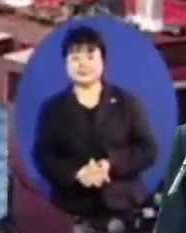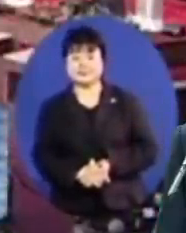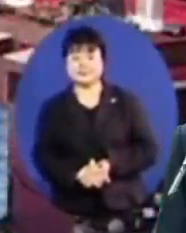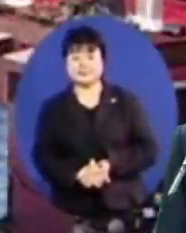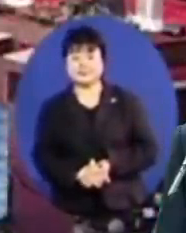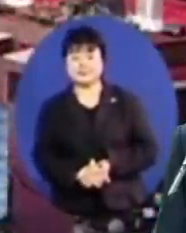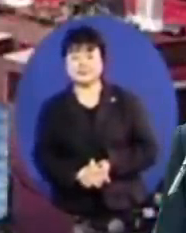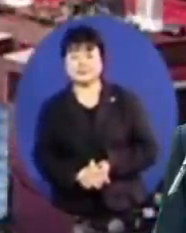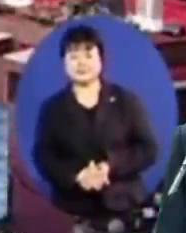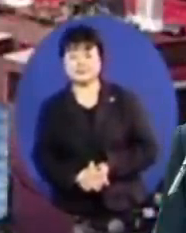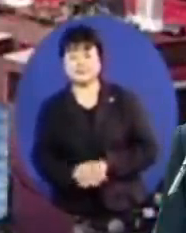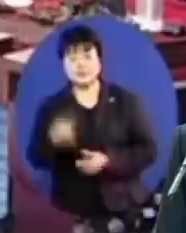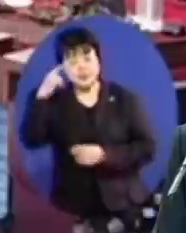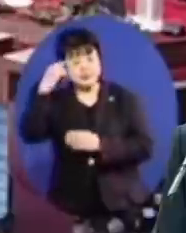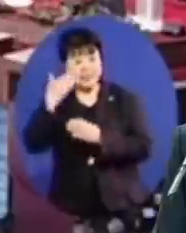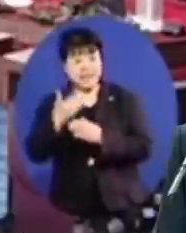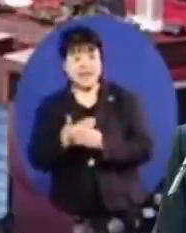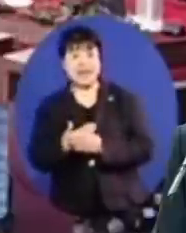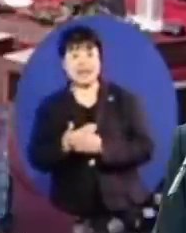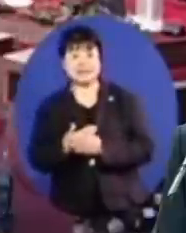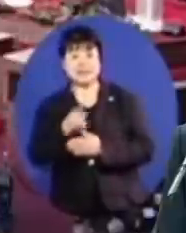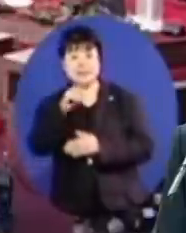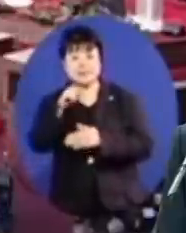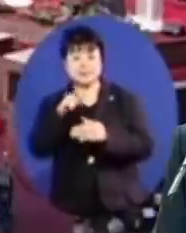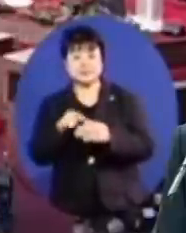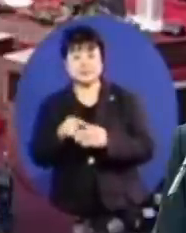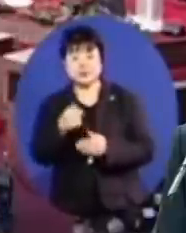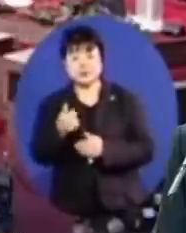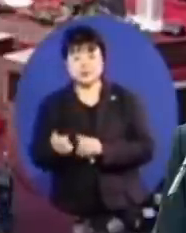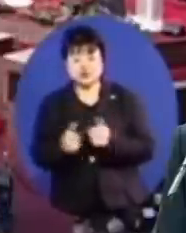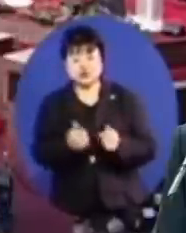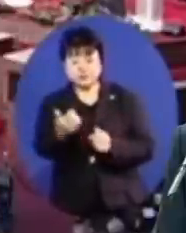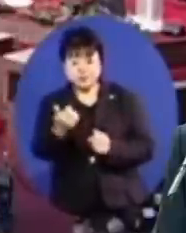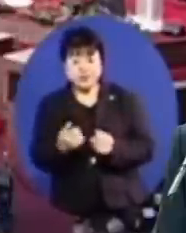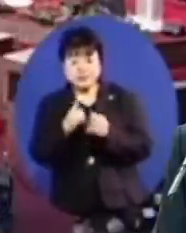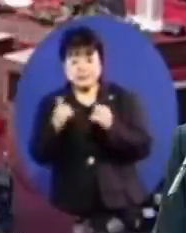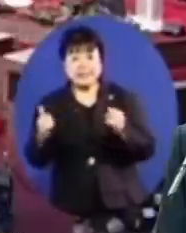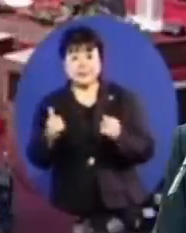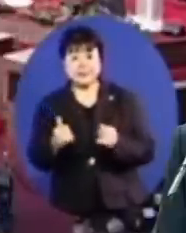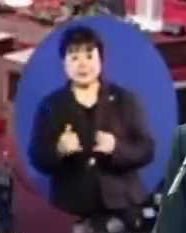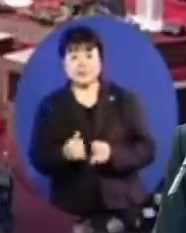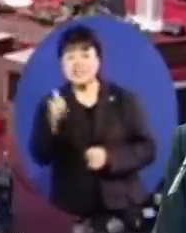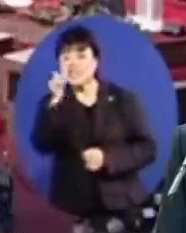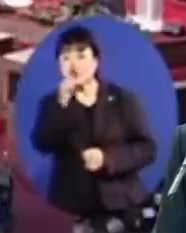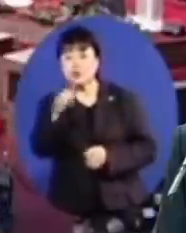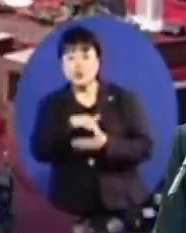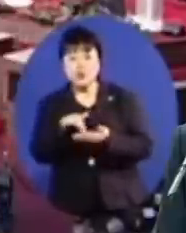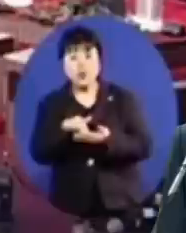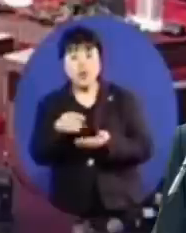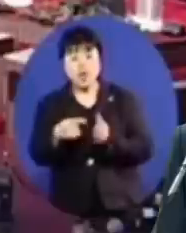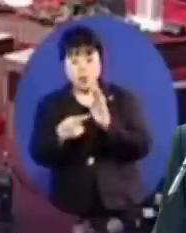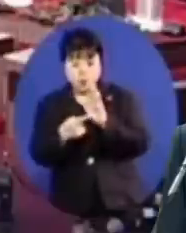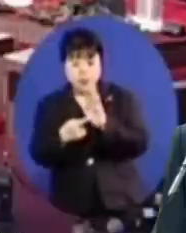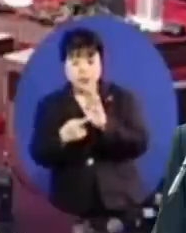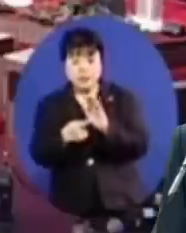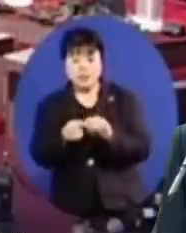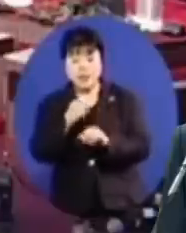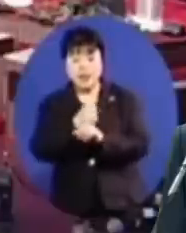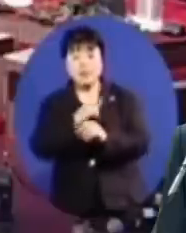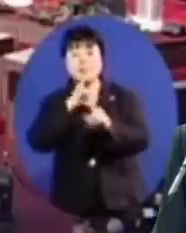정신의학자 퀴블러 로스 캐슬러는 죽음 직전의 사람들 수백 명을 인터뷰했습니다. 그리고 그들이